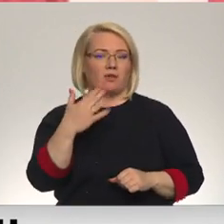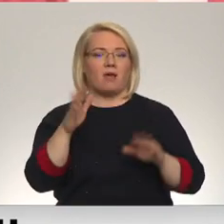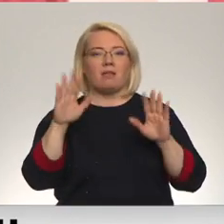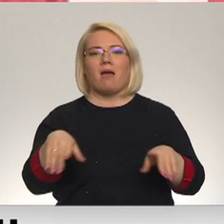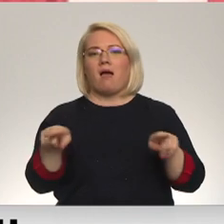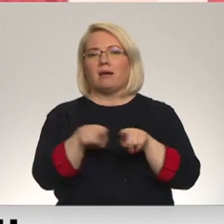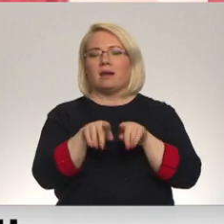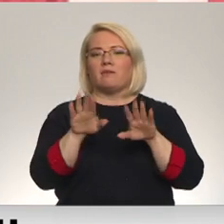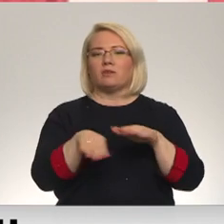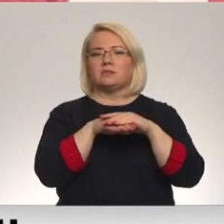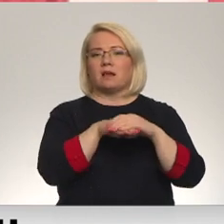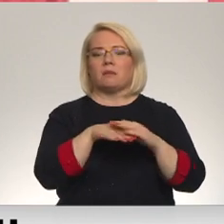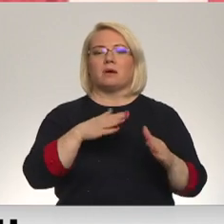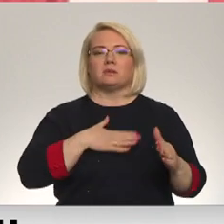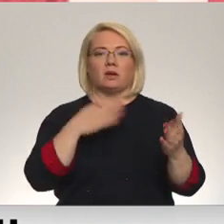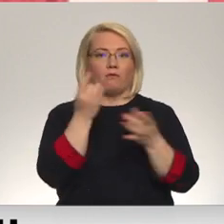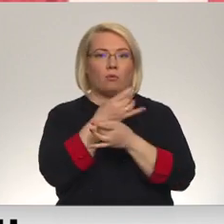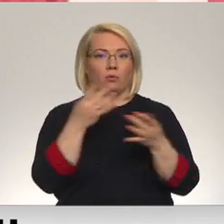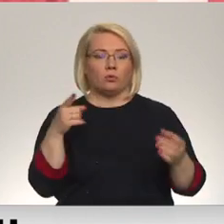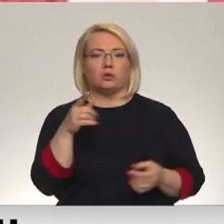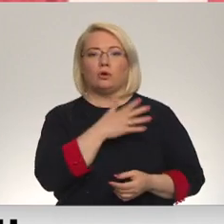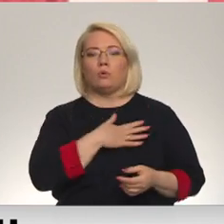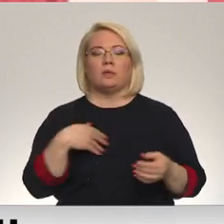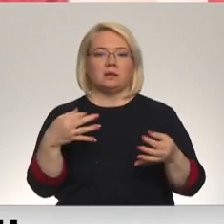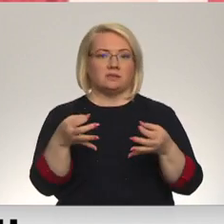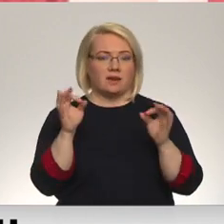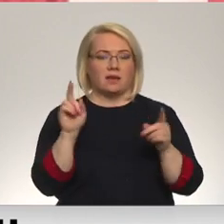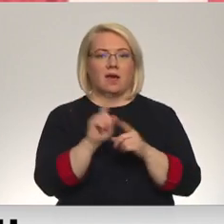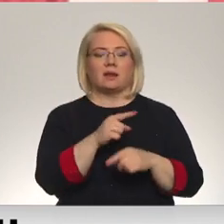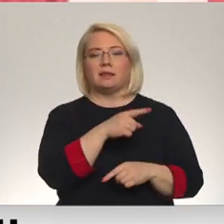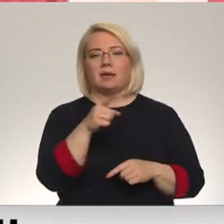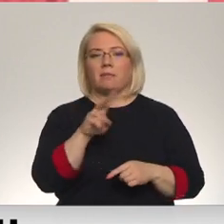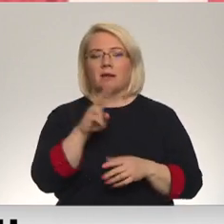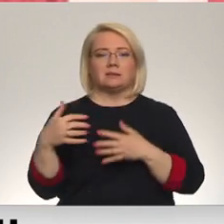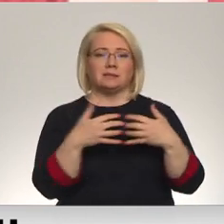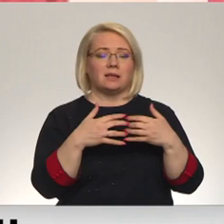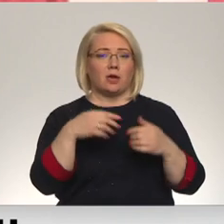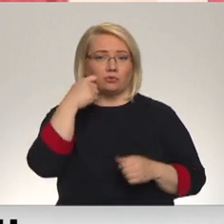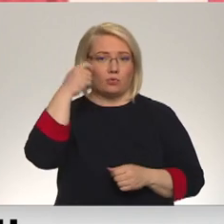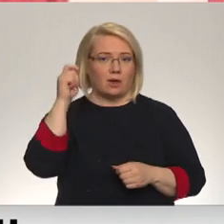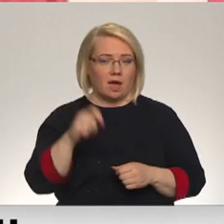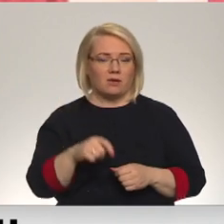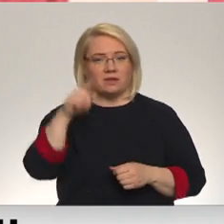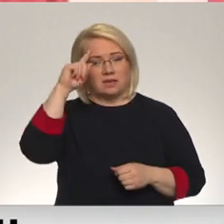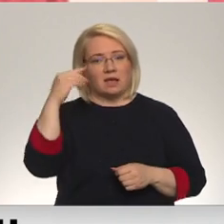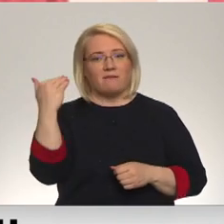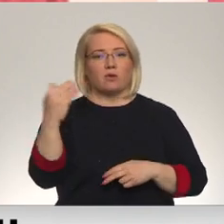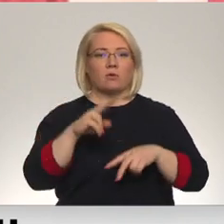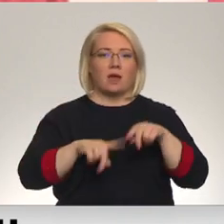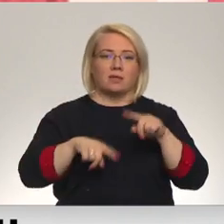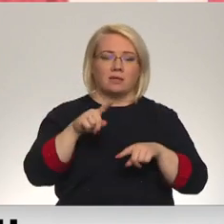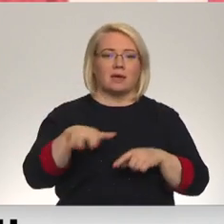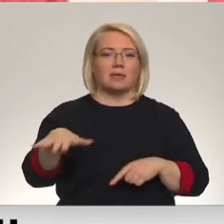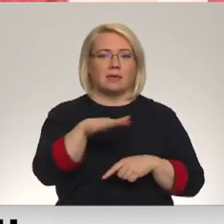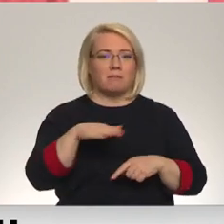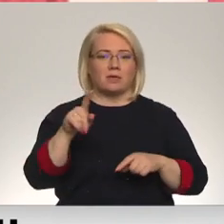arī varētu saglabāt savu kultūru. Tas ir ļoti svarīgi arī tiem, kur tagad karo Ukrainā, jo viņi zina, ka viņu radinieki ģimenes ir